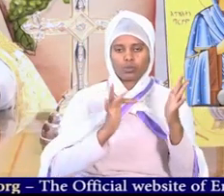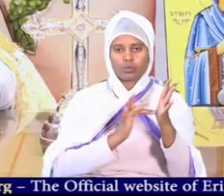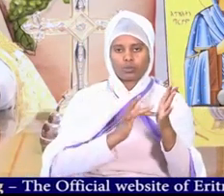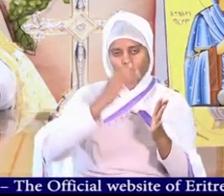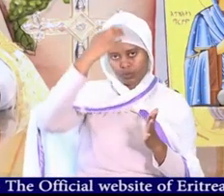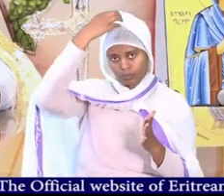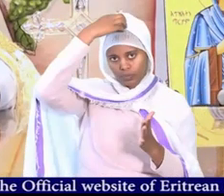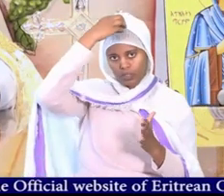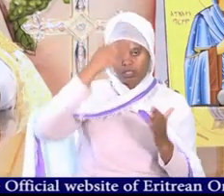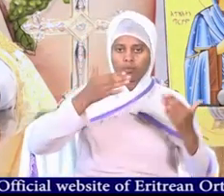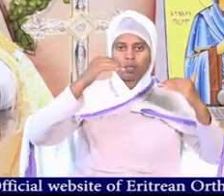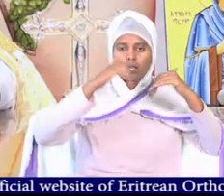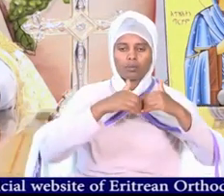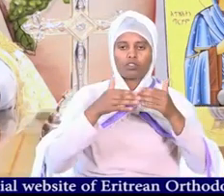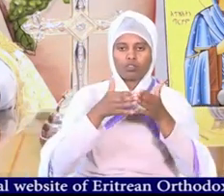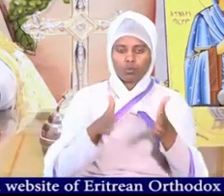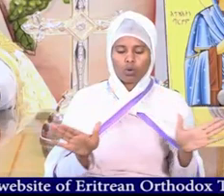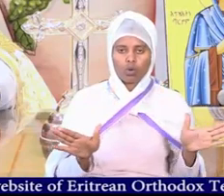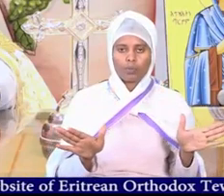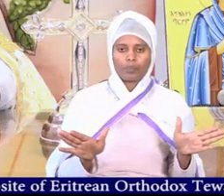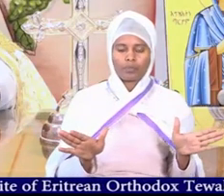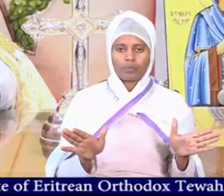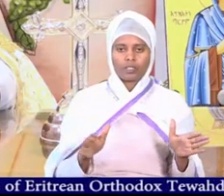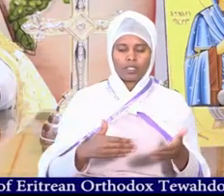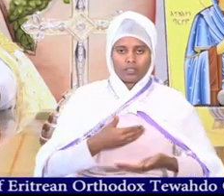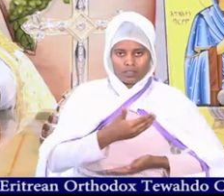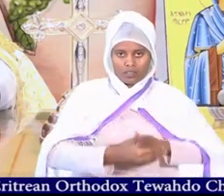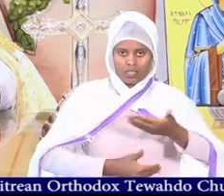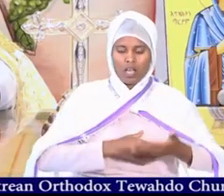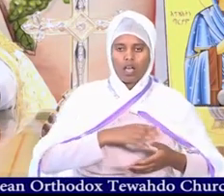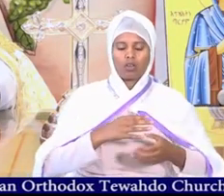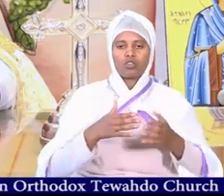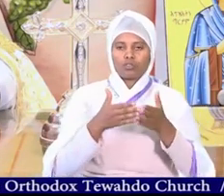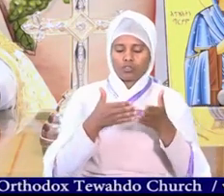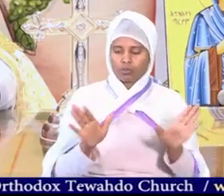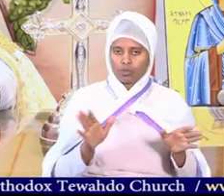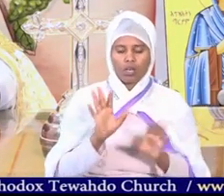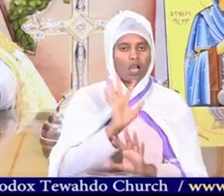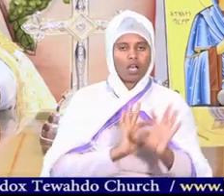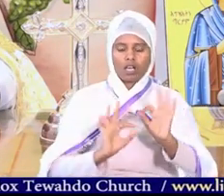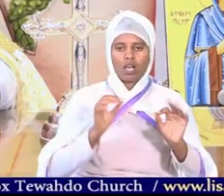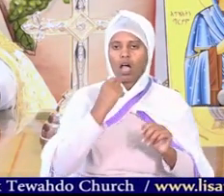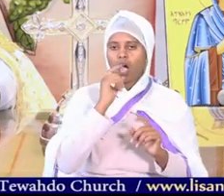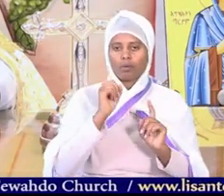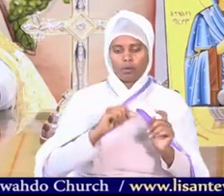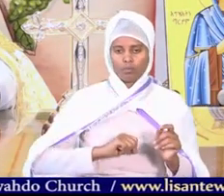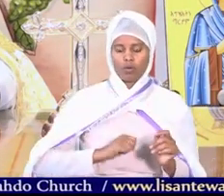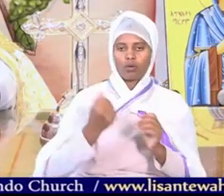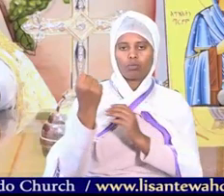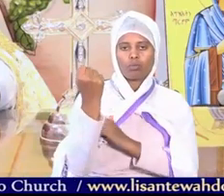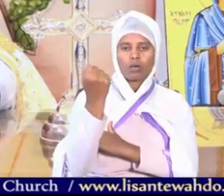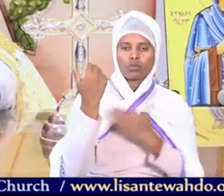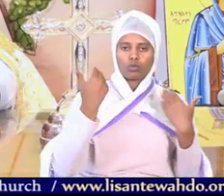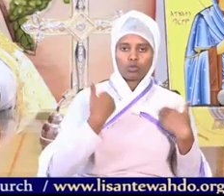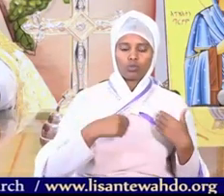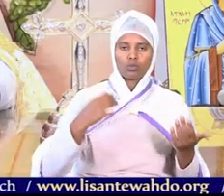ኢየሱስ ክርስቶስ መቃብር ክፈቱለይ መግነዝ ፍትሑለይ ከይበለ በኃይለ